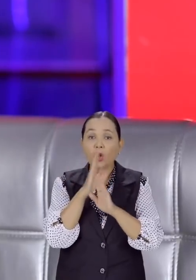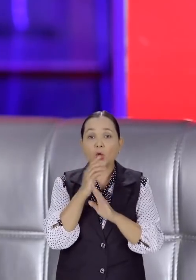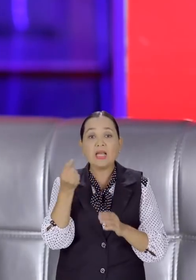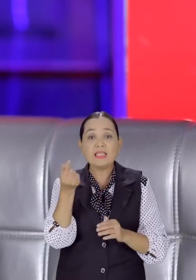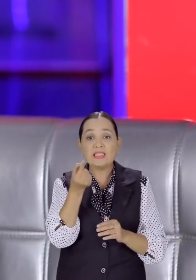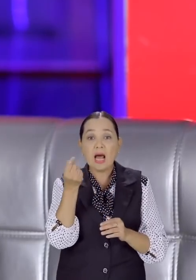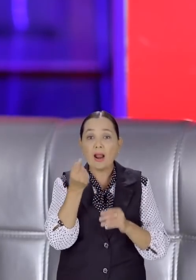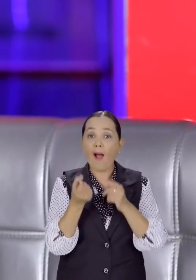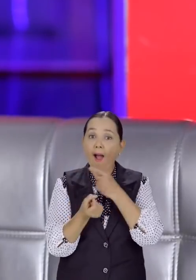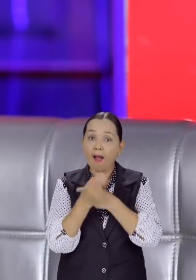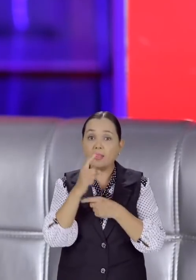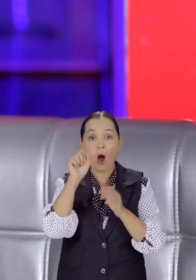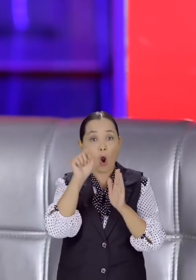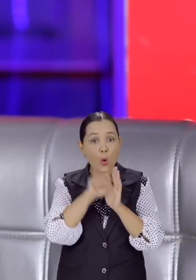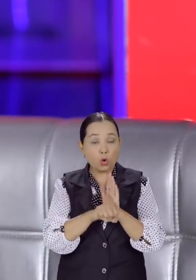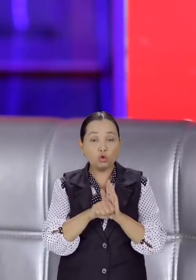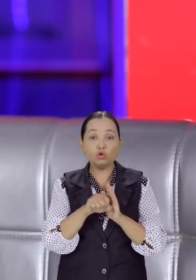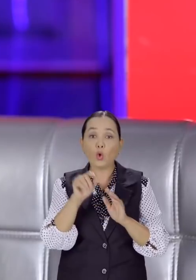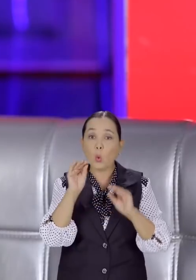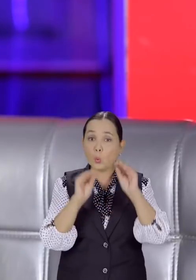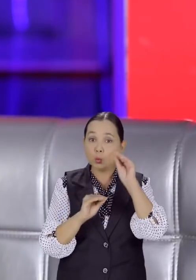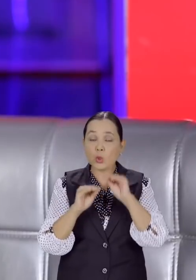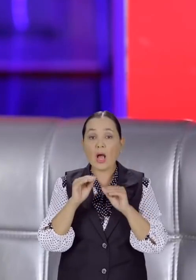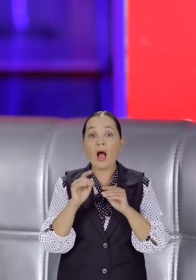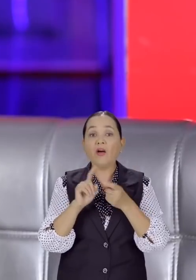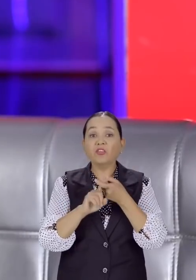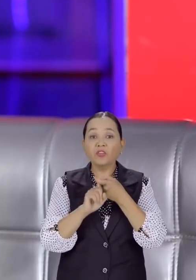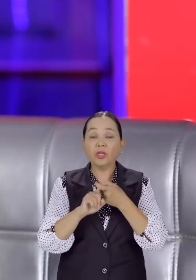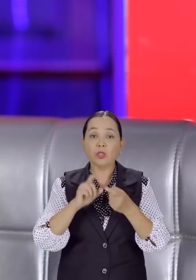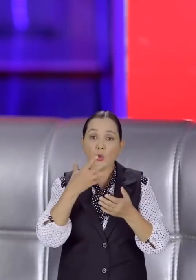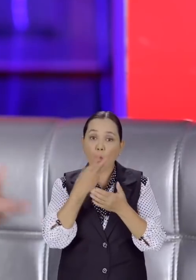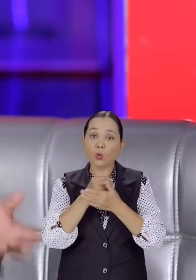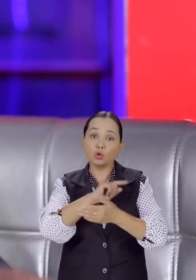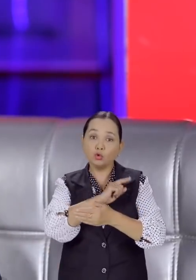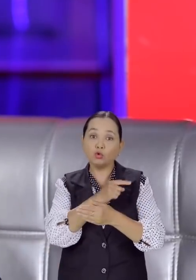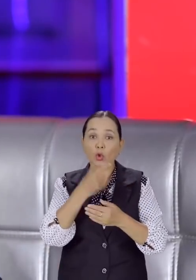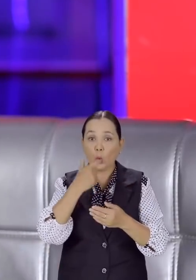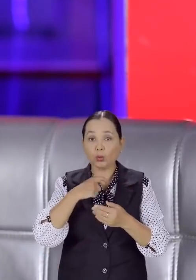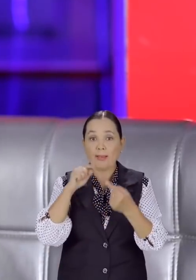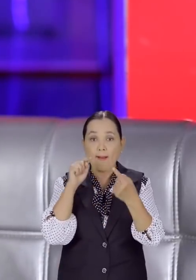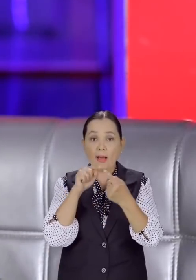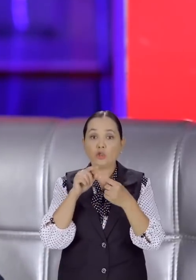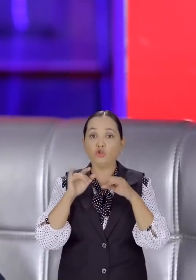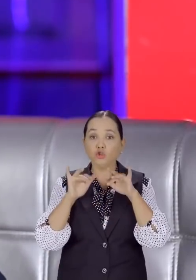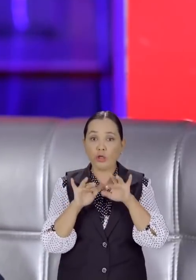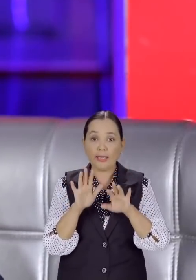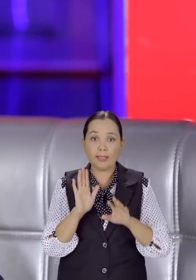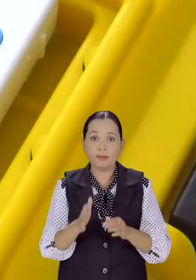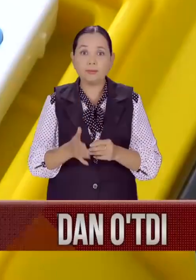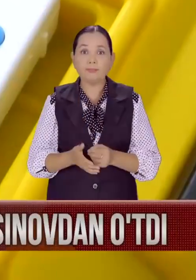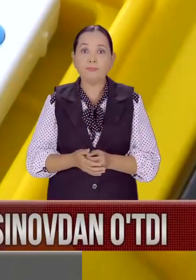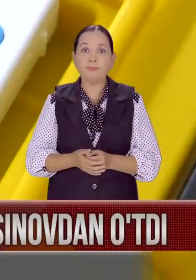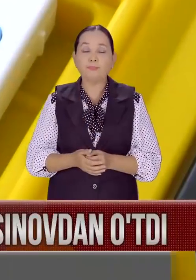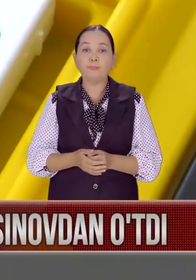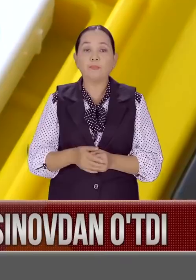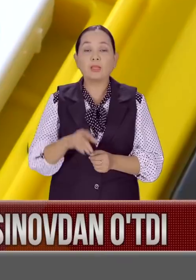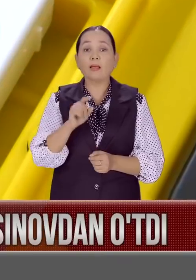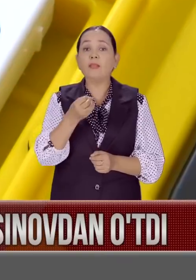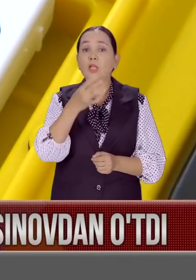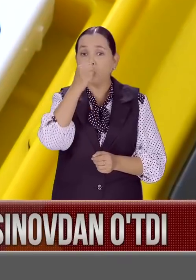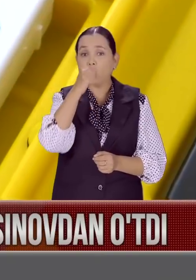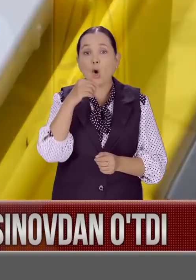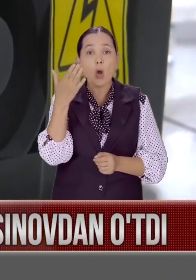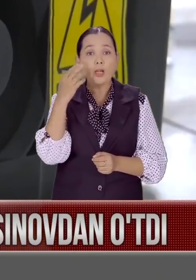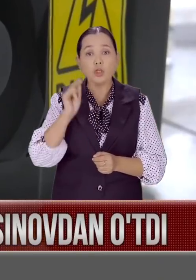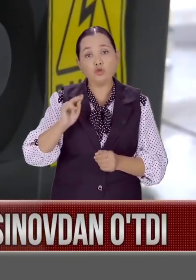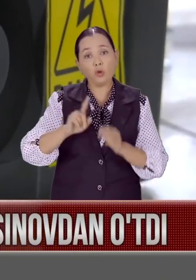Havodagi zarrachalarni aniqlab o'ldiruvchi uskuna virusning o'z kuchini o'ziga qarshi ishlatarmish. Mutaxassislar bir necha